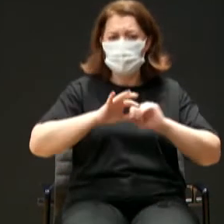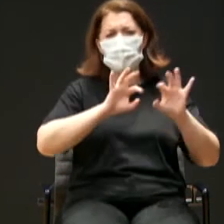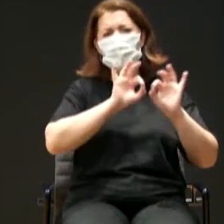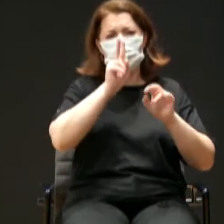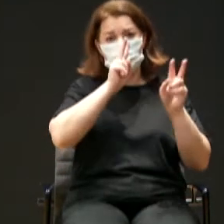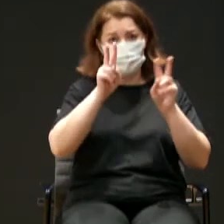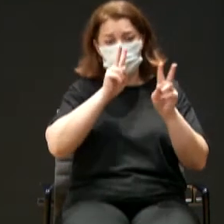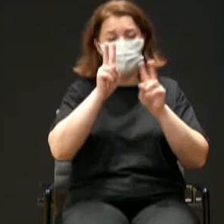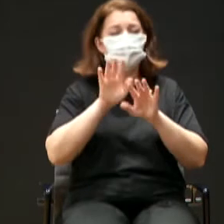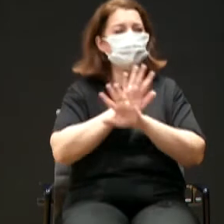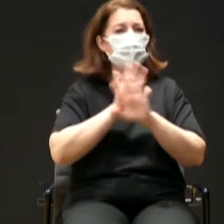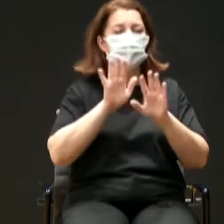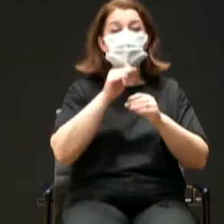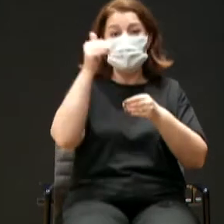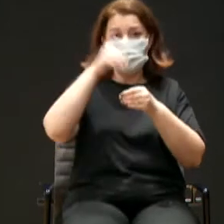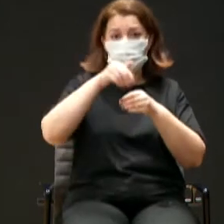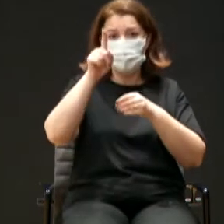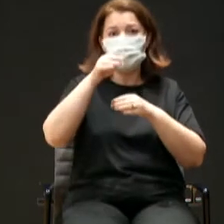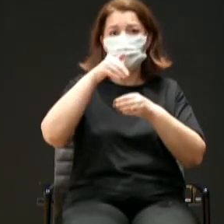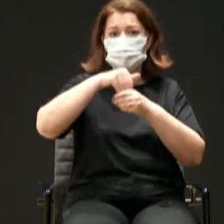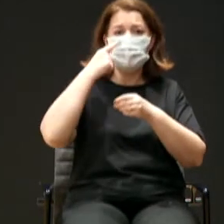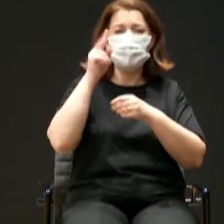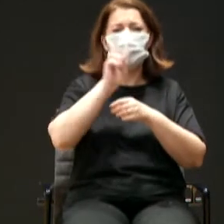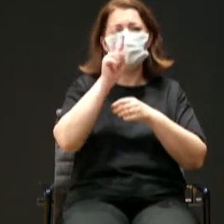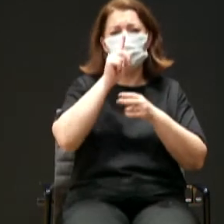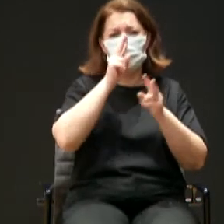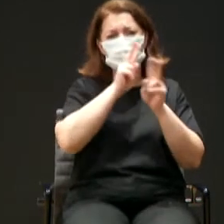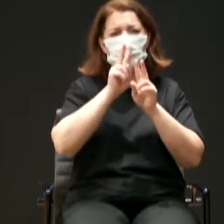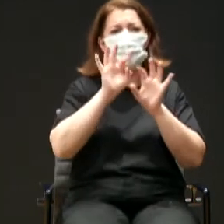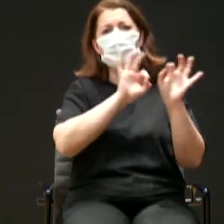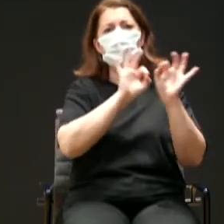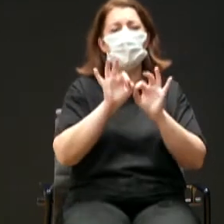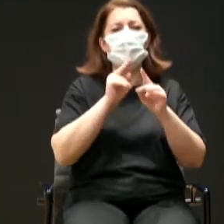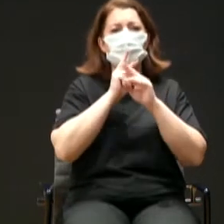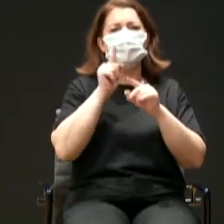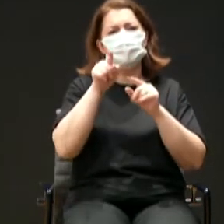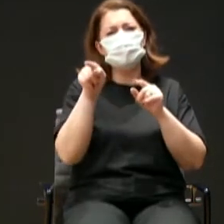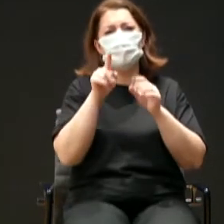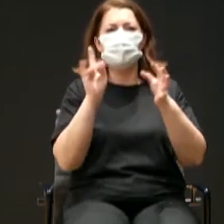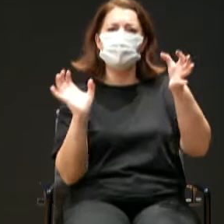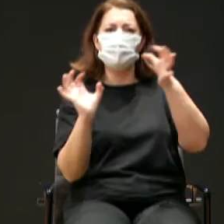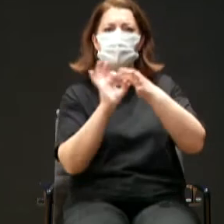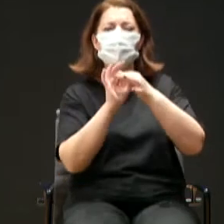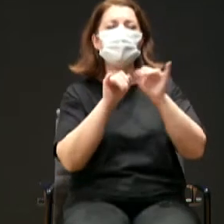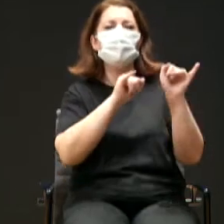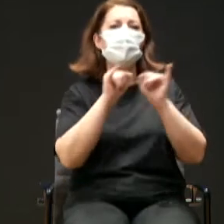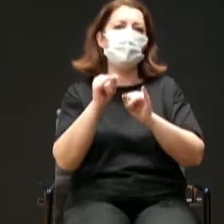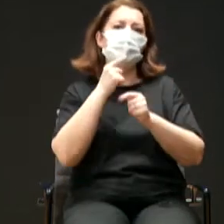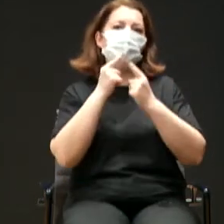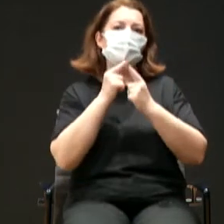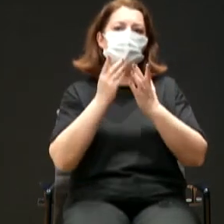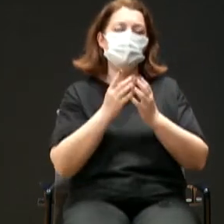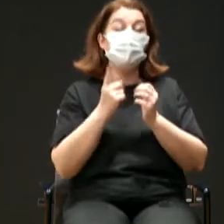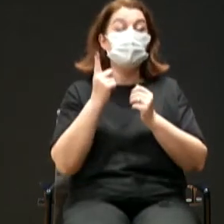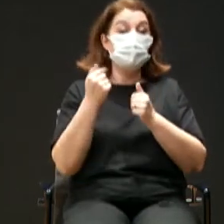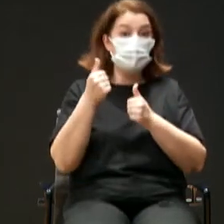klasik, milletvekiliniz de mecliste aynı 20 tane klasik sözü söylüyor. Siz de burada uzantılar olarak aynı şeyi söylüyorsunuz. Bir